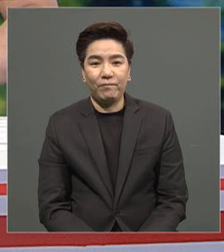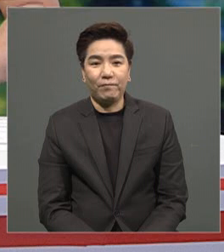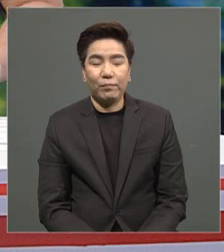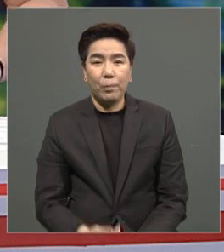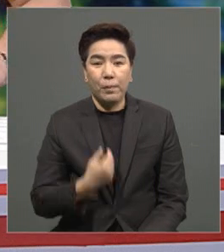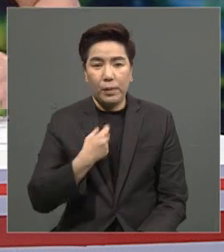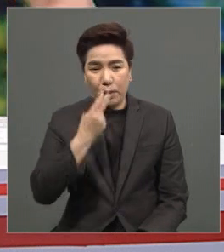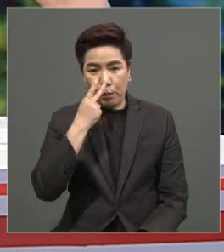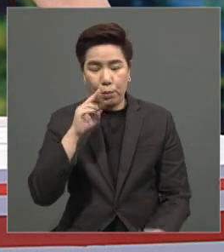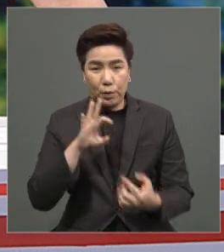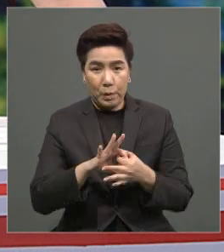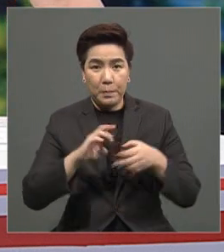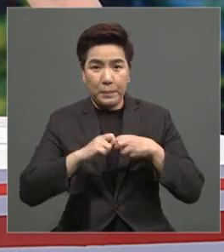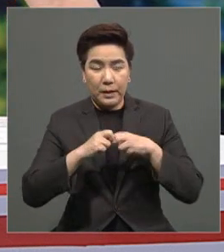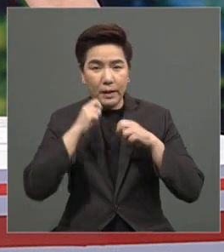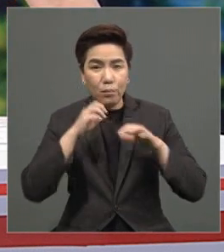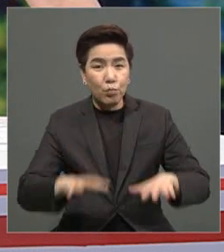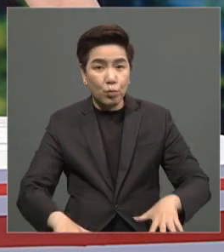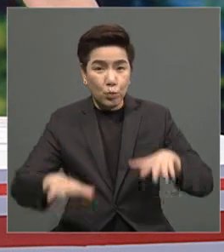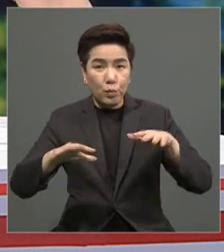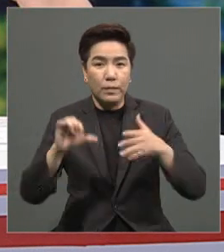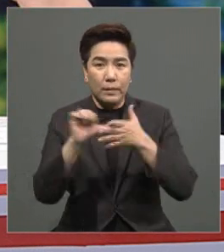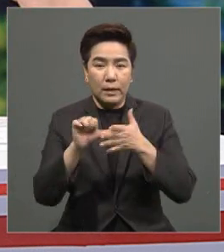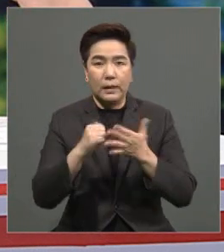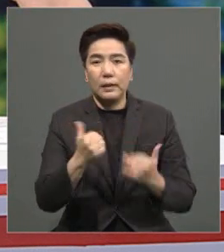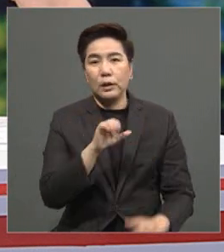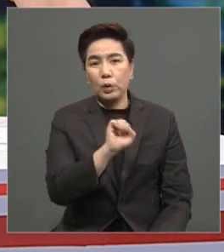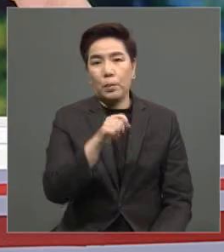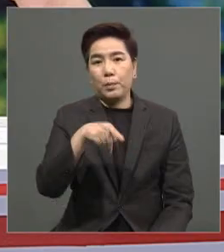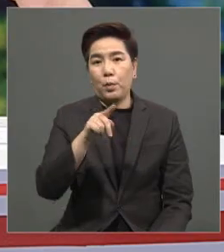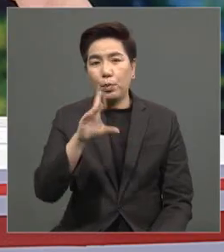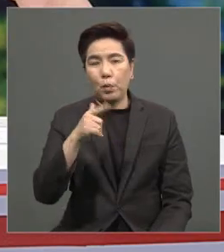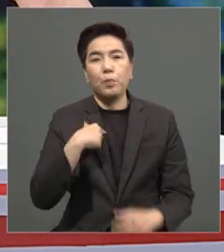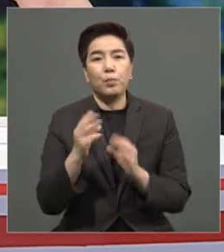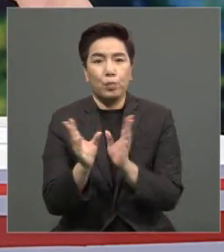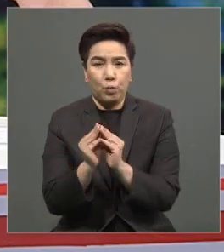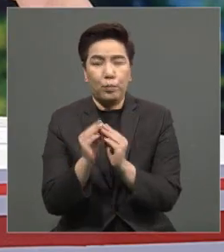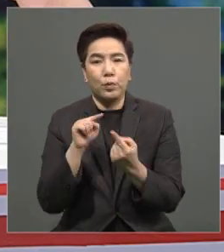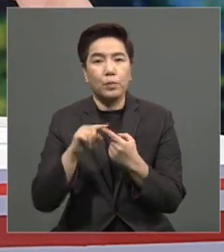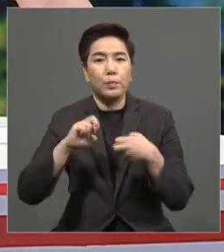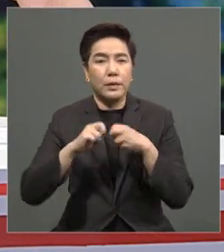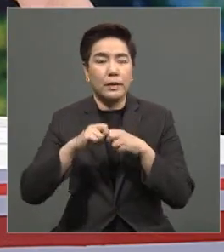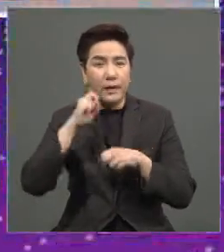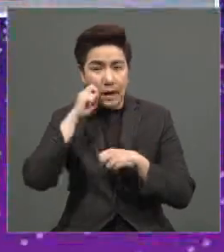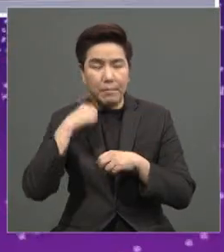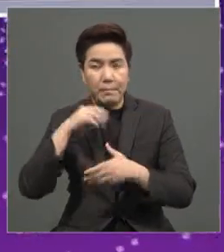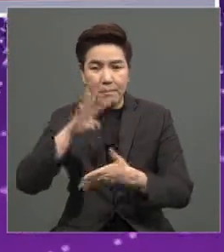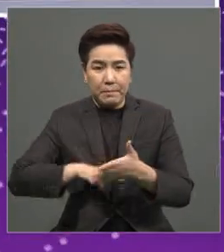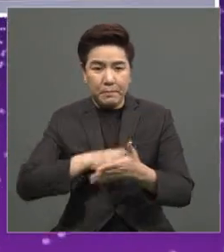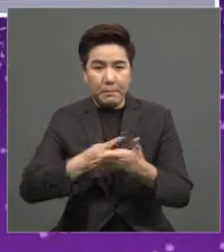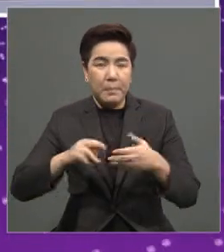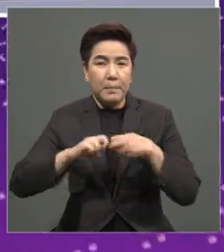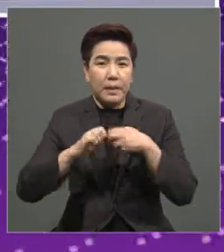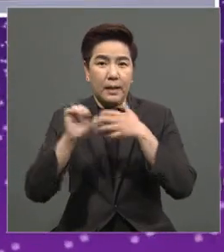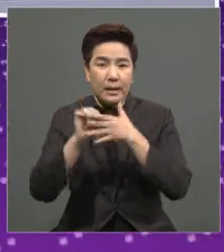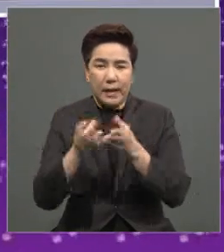มาดูเรื่องของการแก้ไขปัญหาน้ำท่วมกันบ้างนะคะวันนี้ค่ะสปชมีการประชุมติดตามสถานการณ์น้ำโดยเฉพาะแผนแก้ปัญหาน้ำ